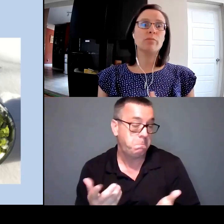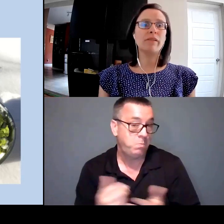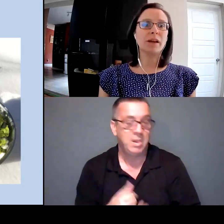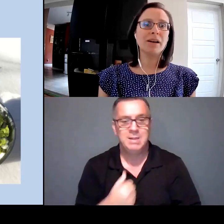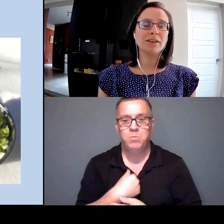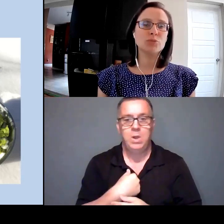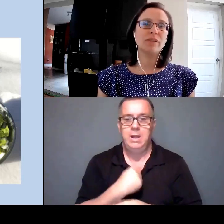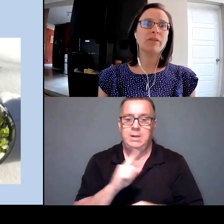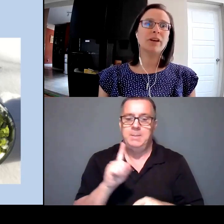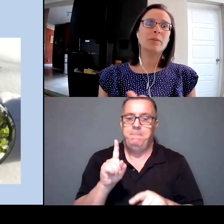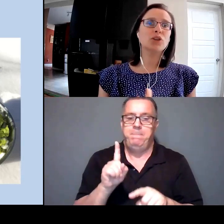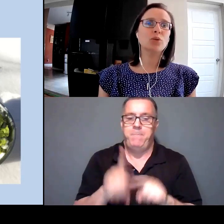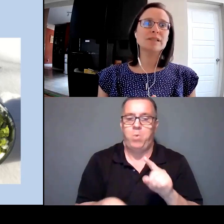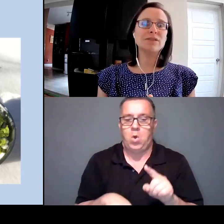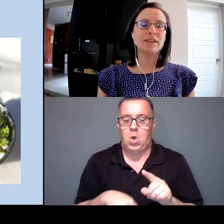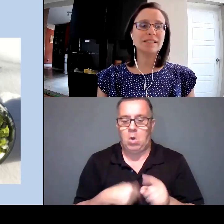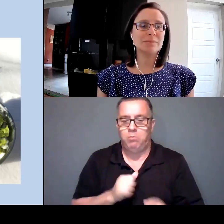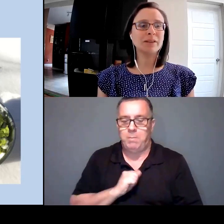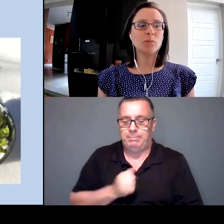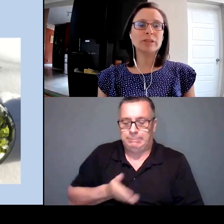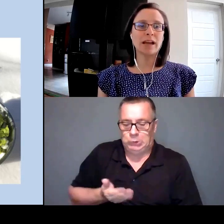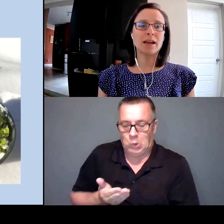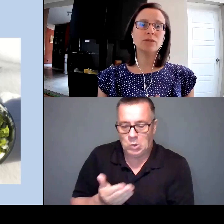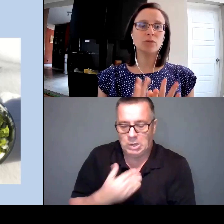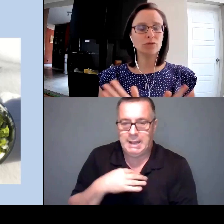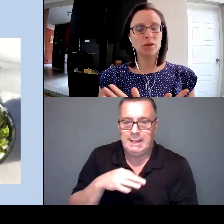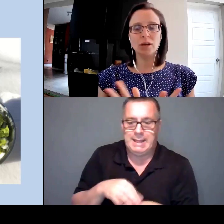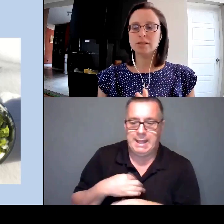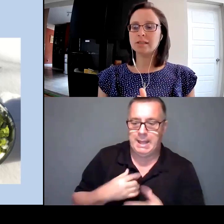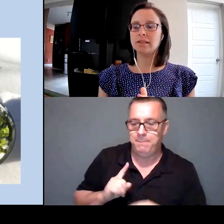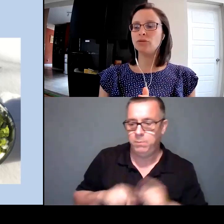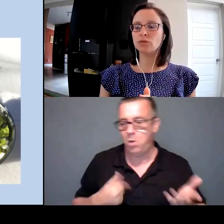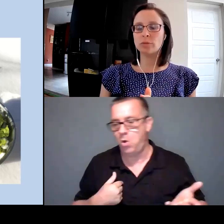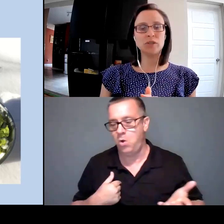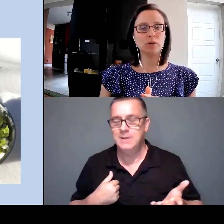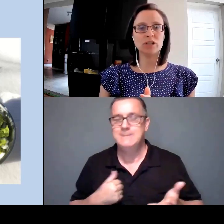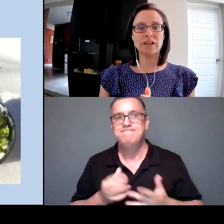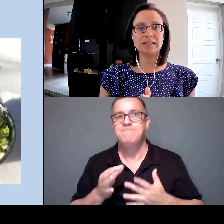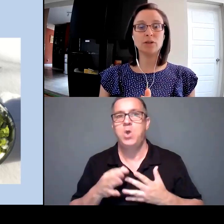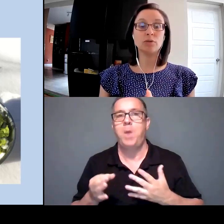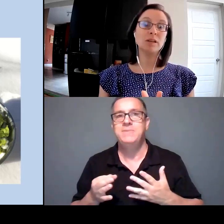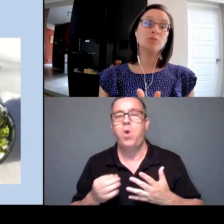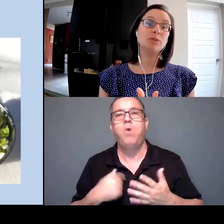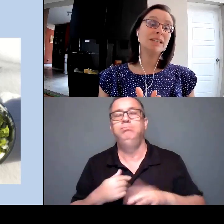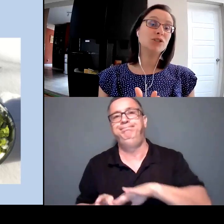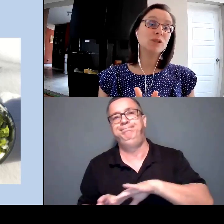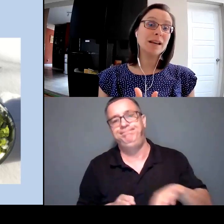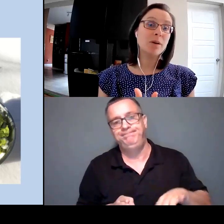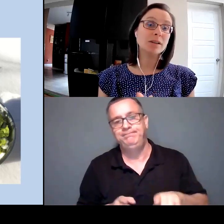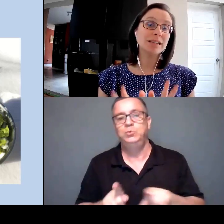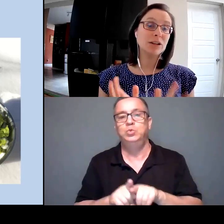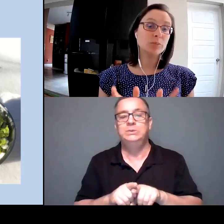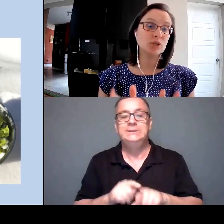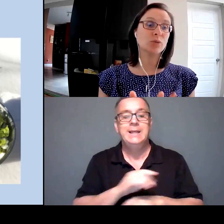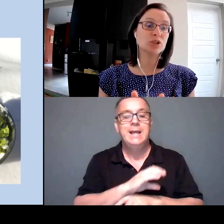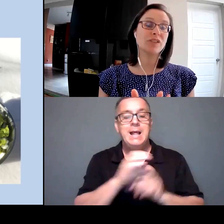je ne pouvais pas vraiment creuser facilement dans mon terrain. Donc, ça, c'était une autre option que j'avais laissée de côté. Puis, il y avait les tunnels bas,